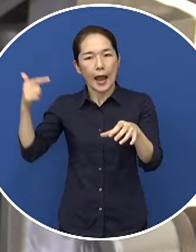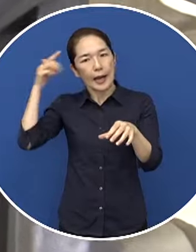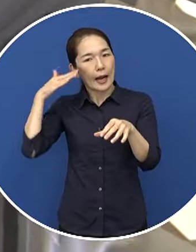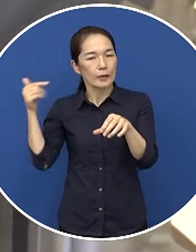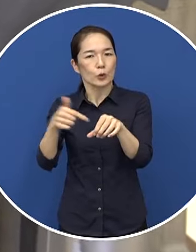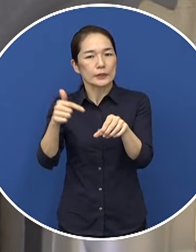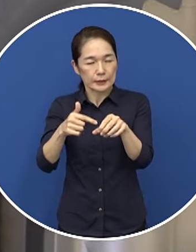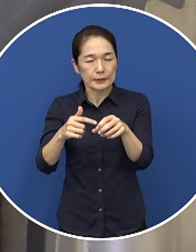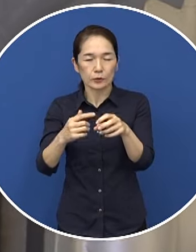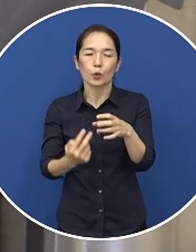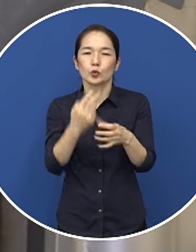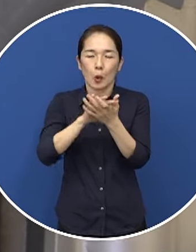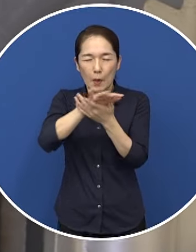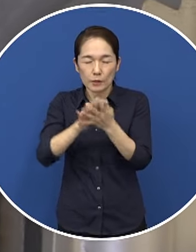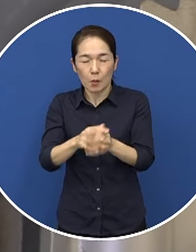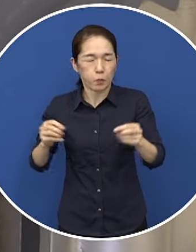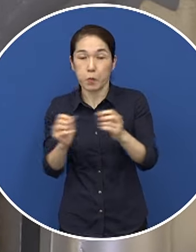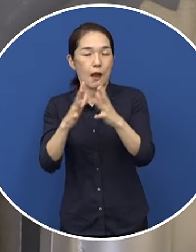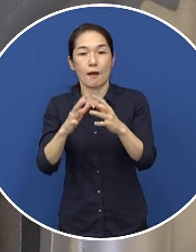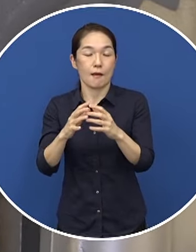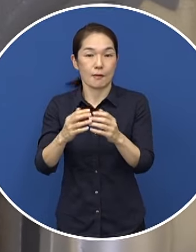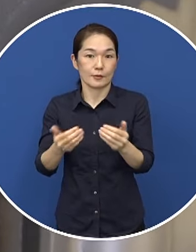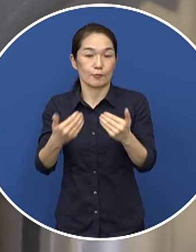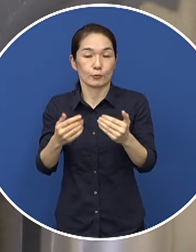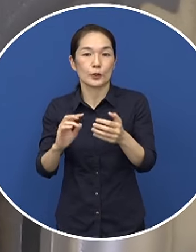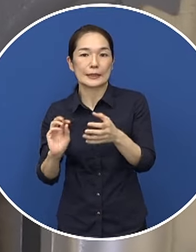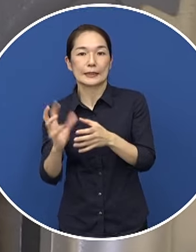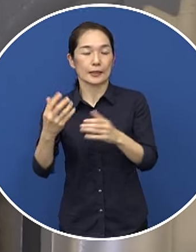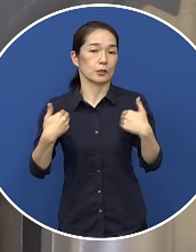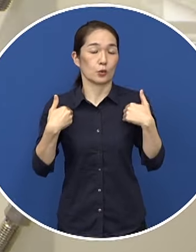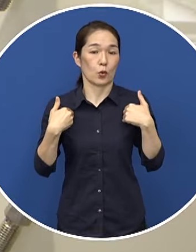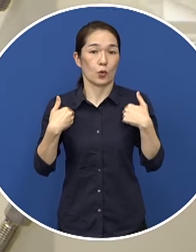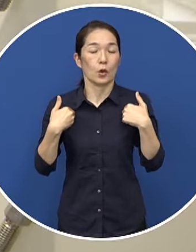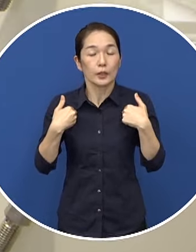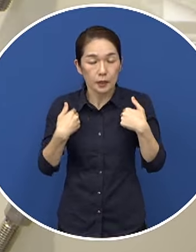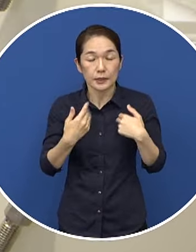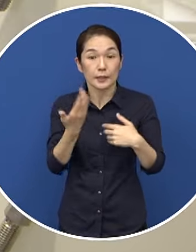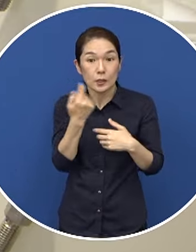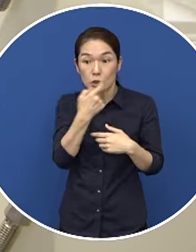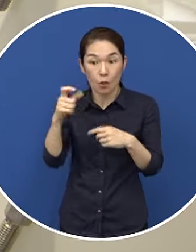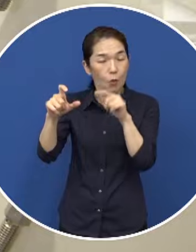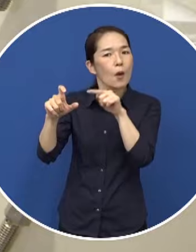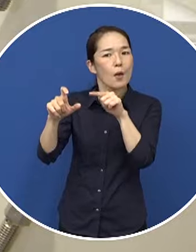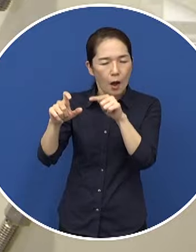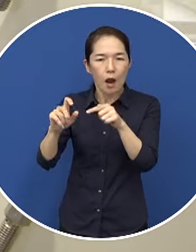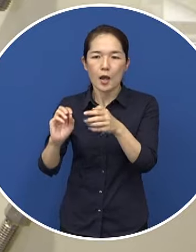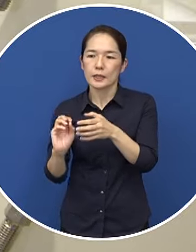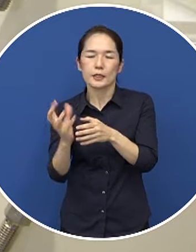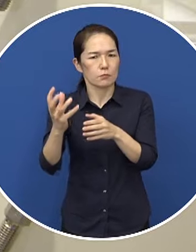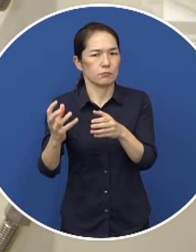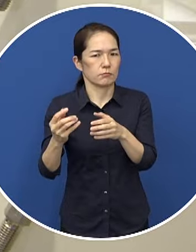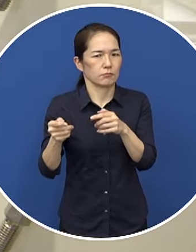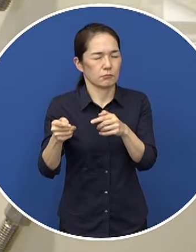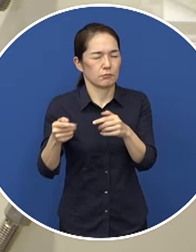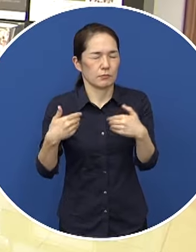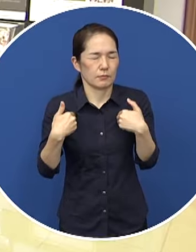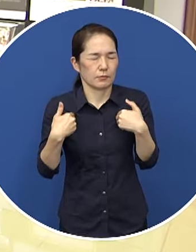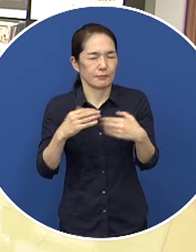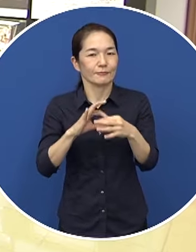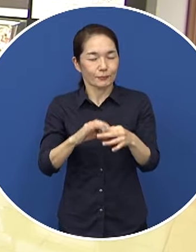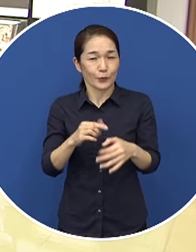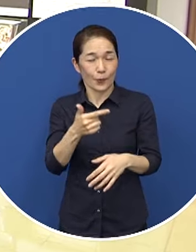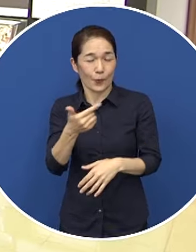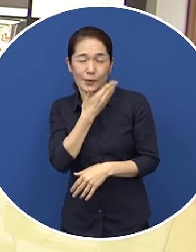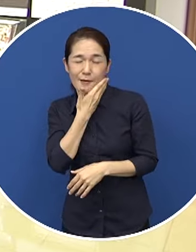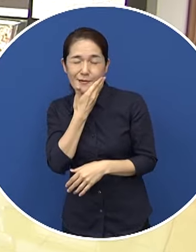を混ぜた混合気が爆発することでエンジンが動き出しますので、スパークプラグはエンジンに欠かせない部品なんです。 と